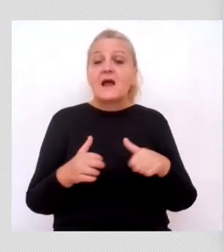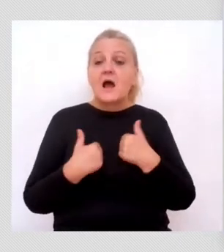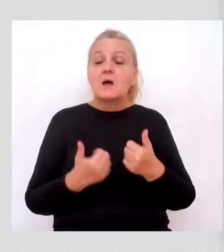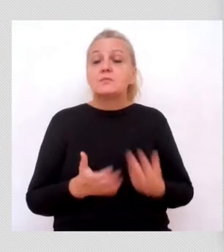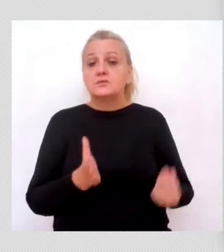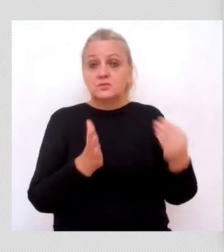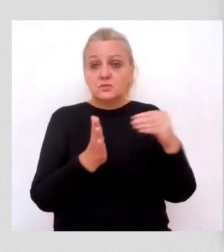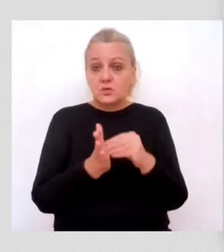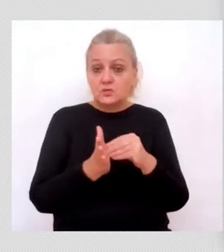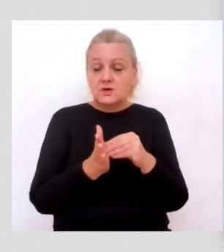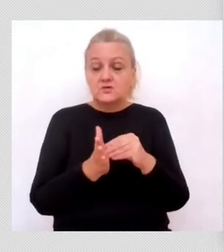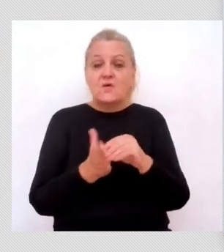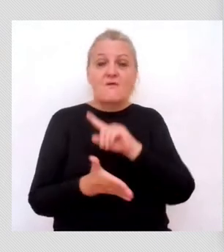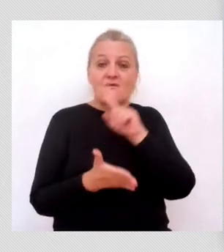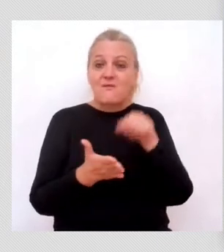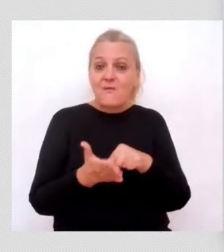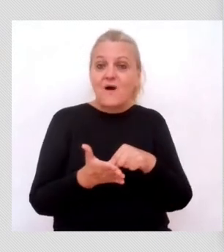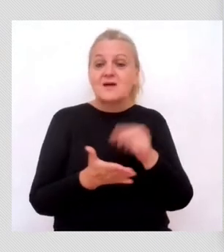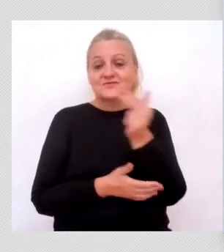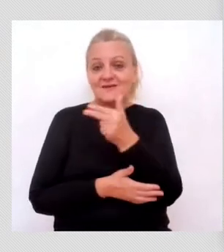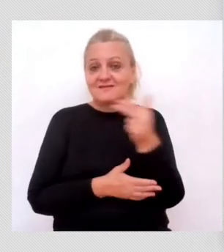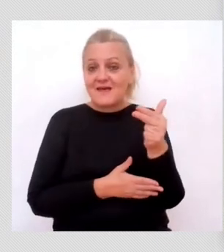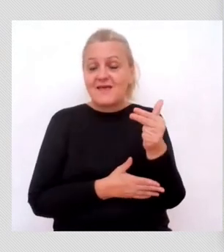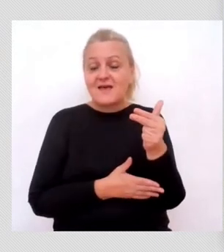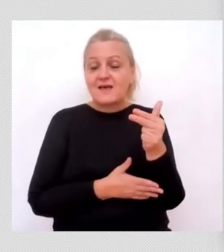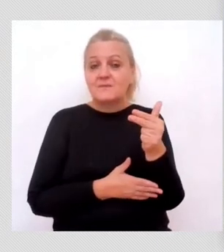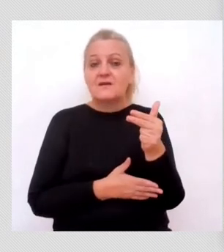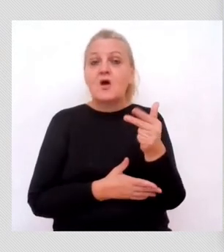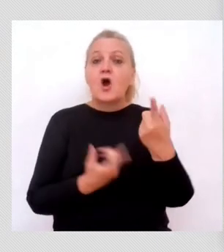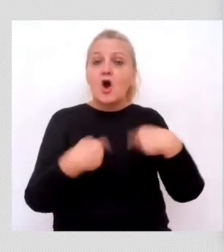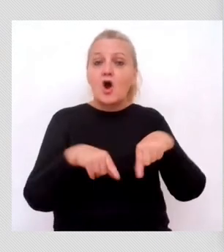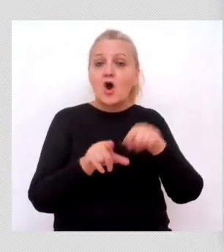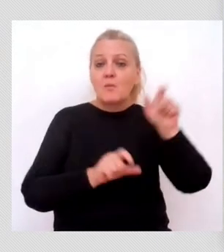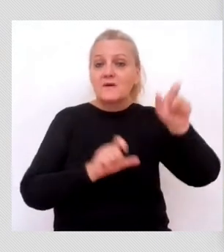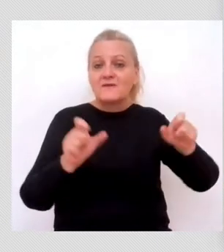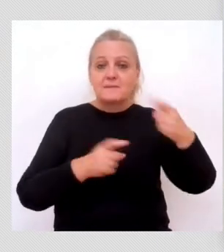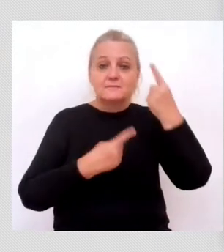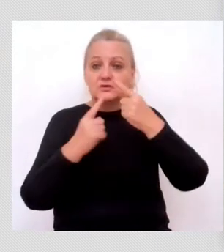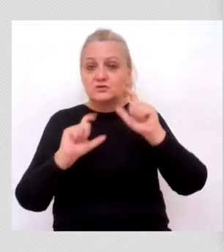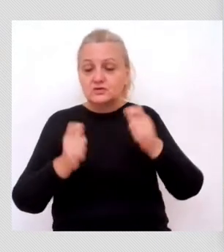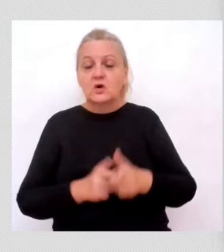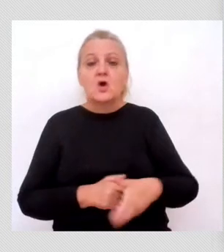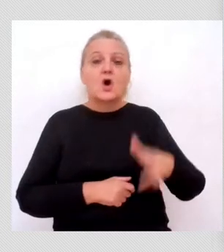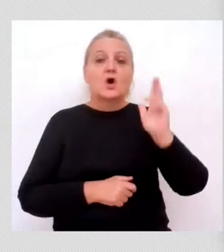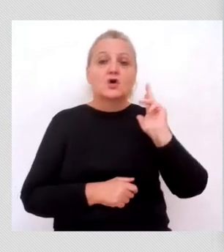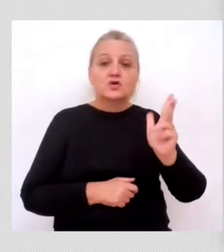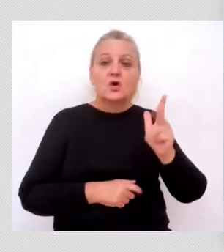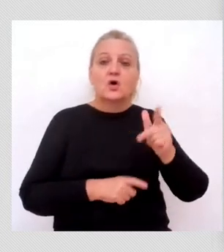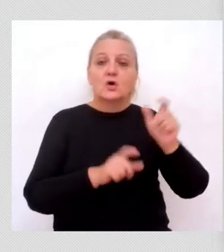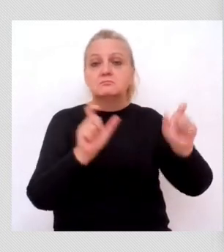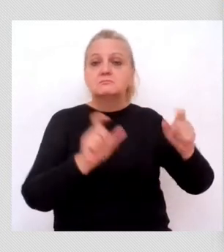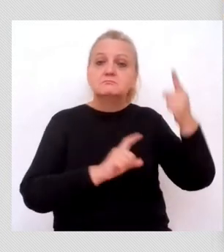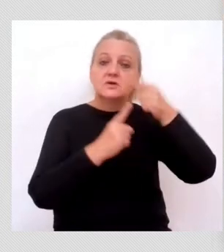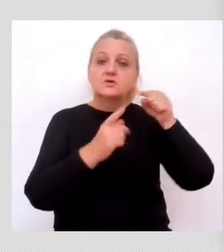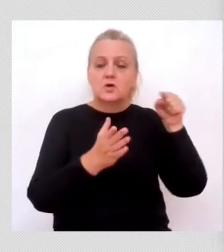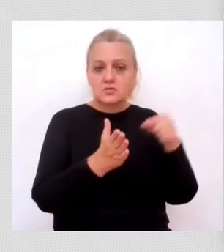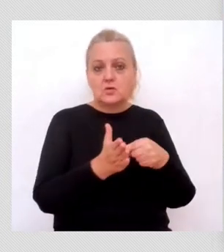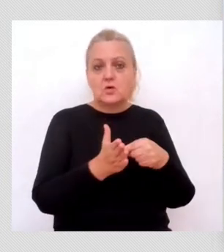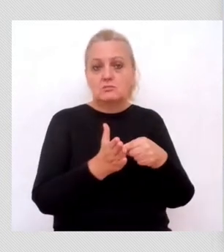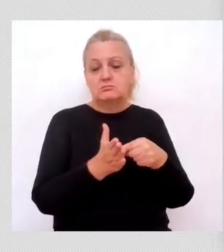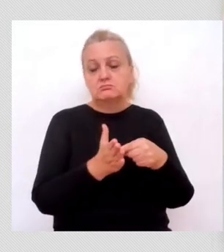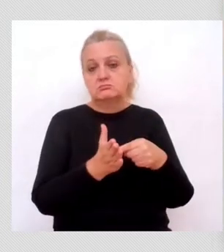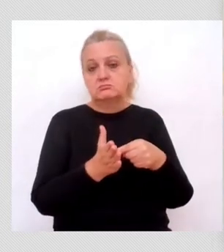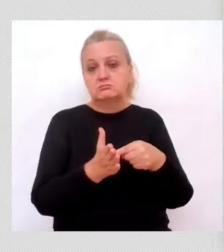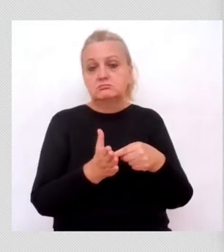dodać, no właśnie coś na temat tego, co obywatele o tym myślą i którzy obywatele uważają, że to jest jednak coś, co